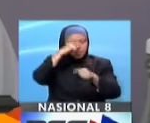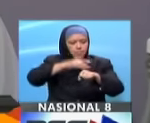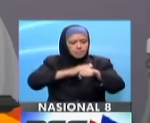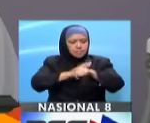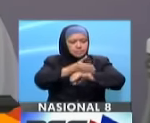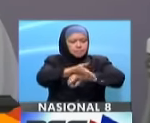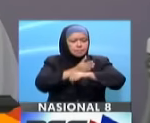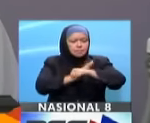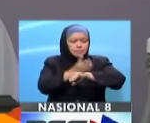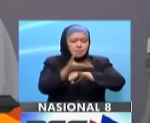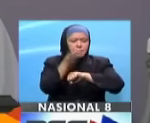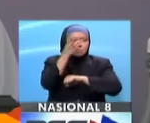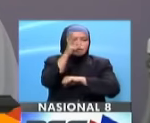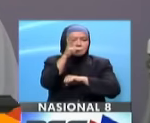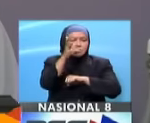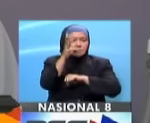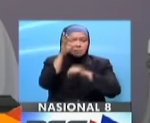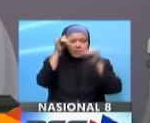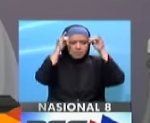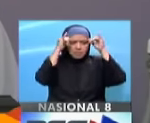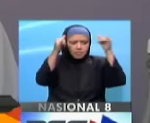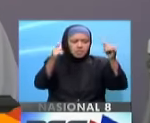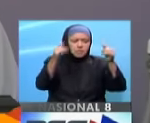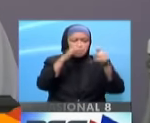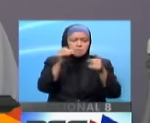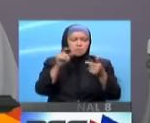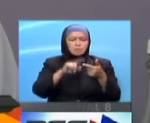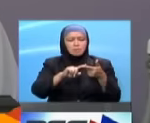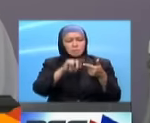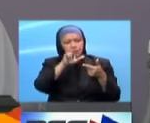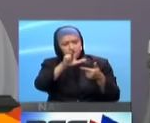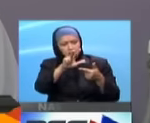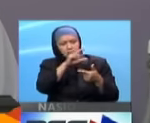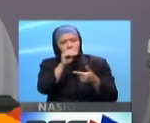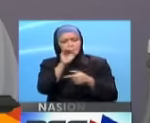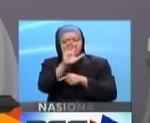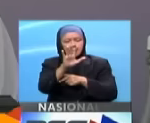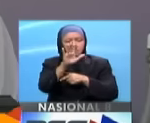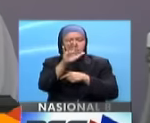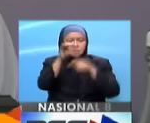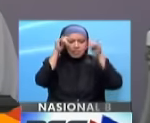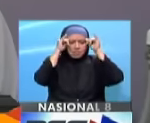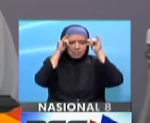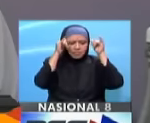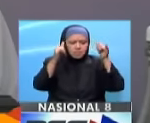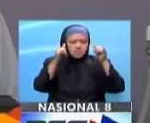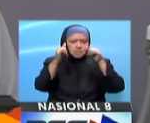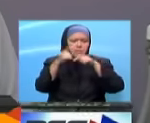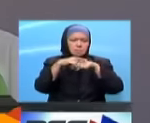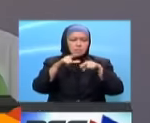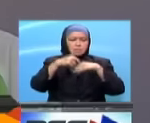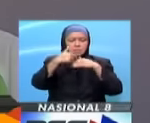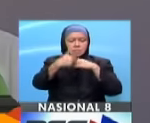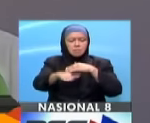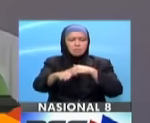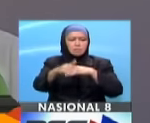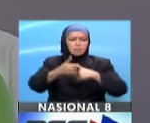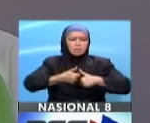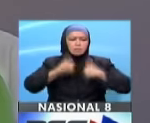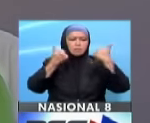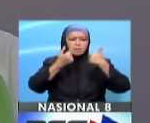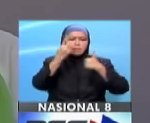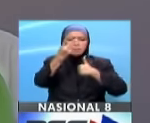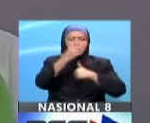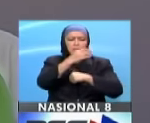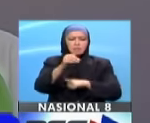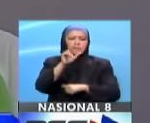raya pertama dan 3 hingga 5 ekor lagi pada hari raya kedua dan ketiga. Lepas tu tahun lepas